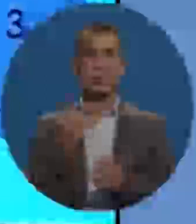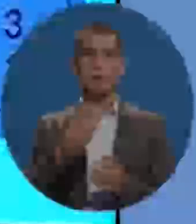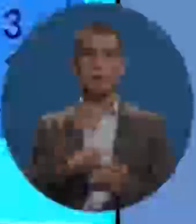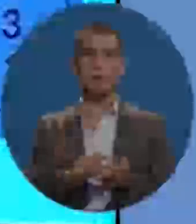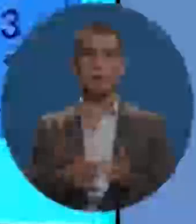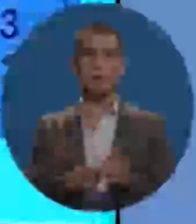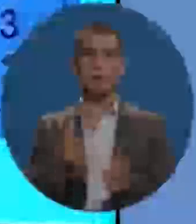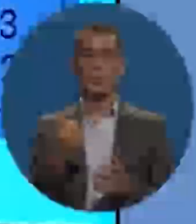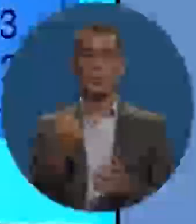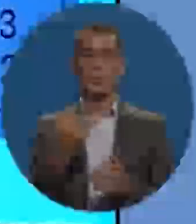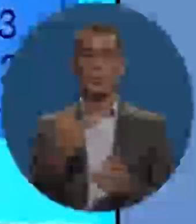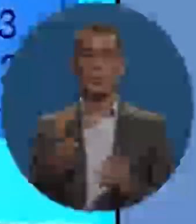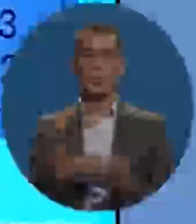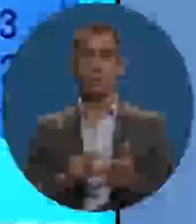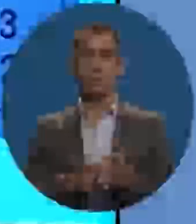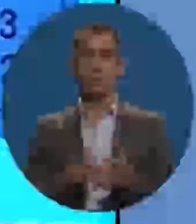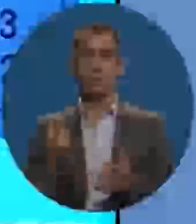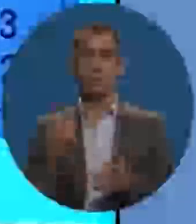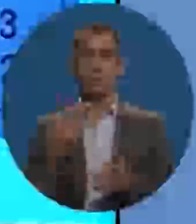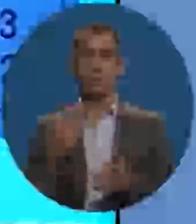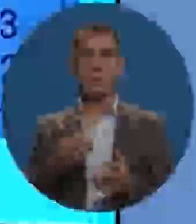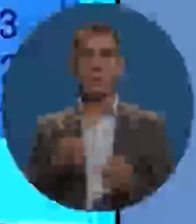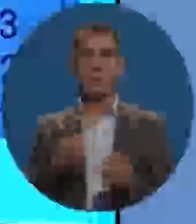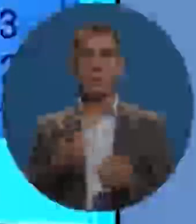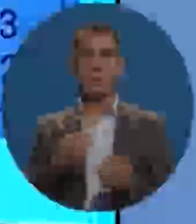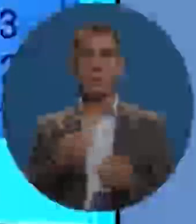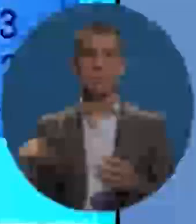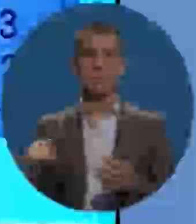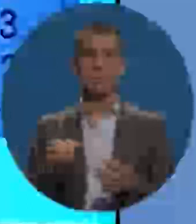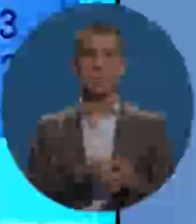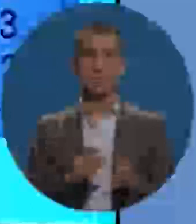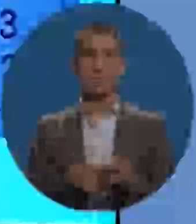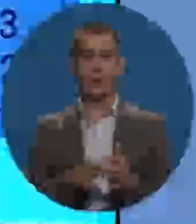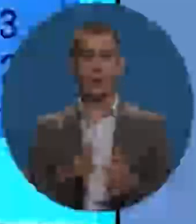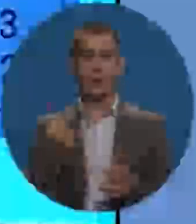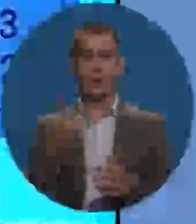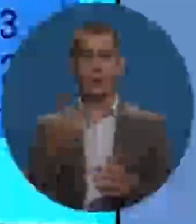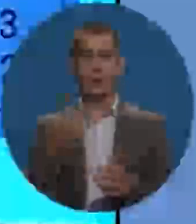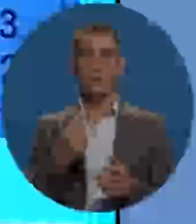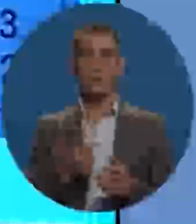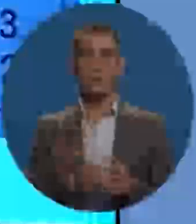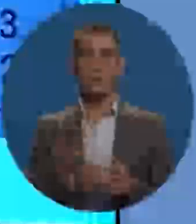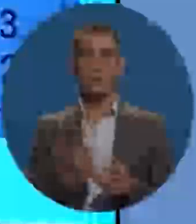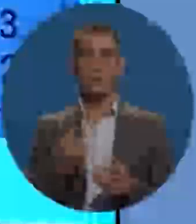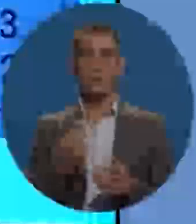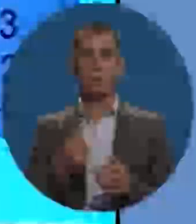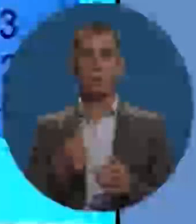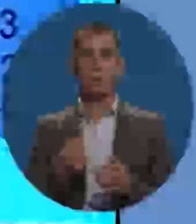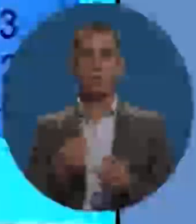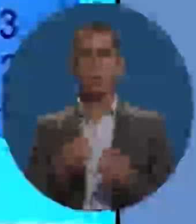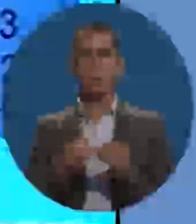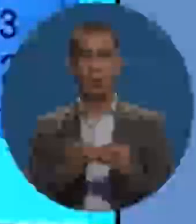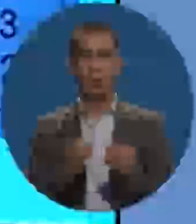класс бірліклер классы, екінші класс мыңлықлар классы. Бірінші класс бірліклер классы